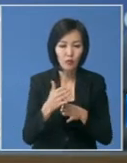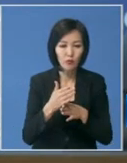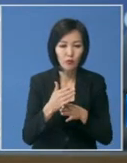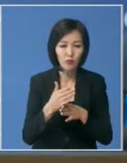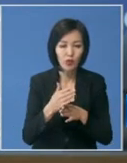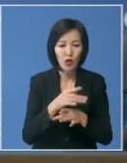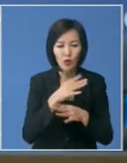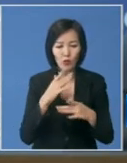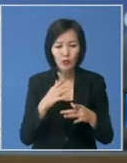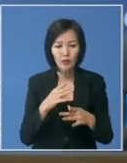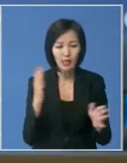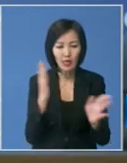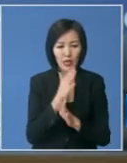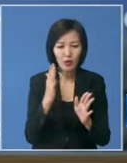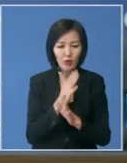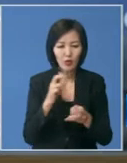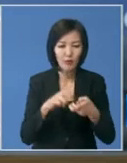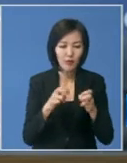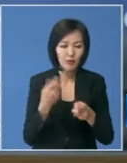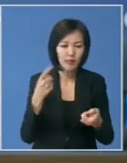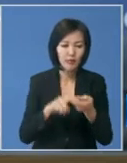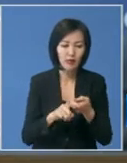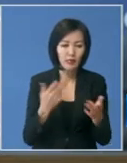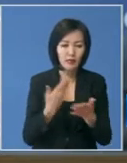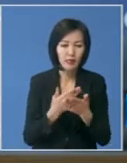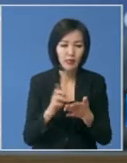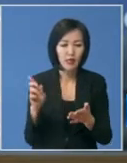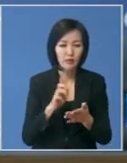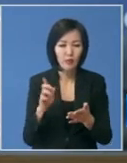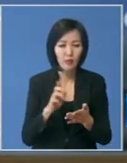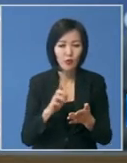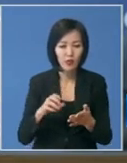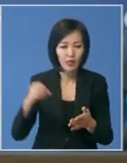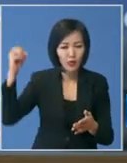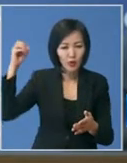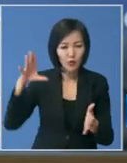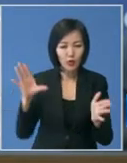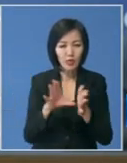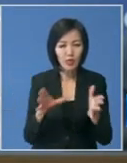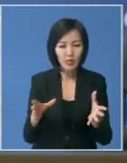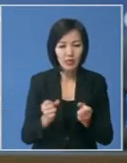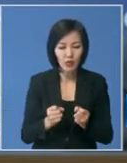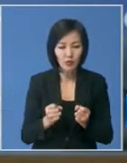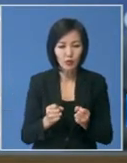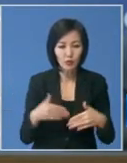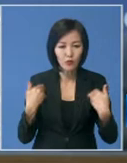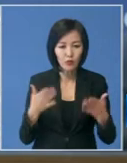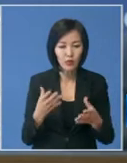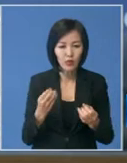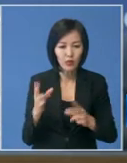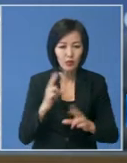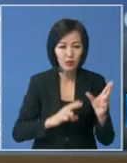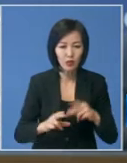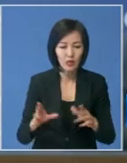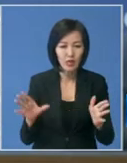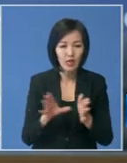басым бөлігі экология мәселесіне арналған. Мәселен, биологтар ашық жерде күн энергиясын алуды ұсынды. Ал тағы бір студенттің